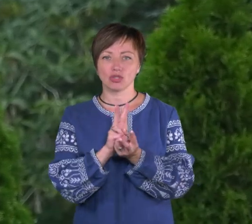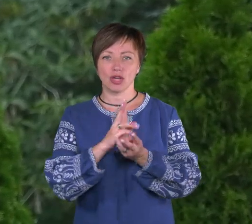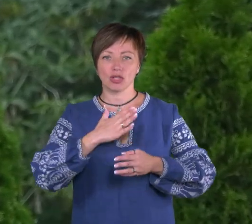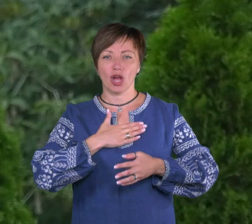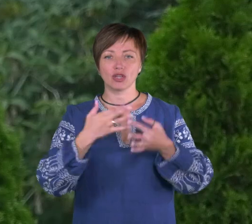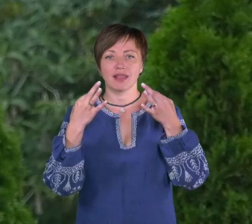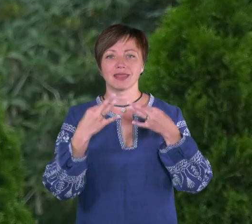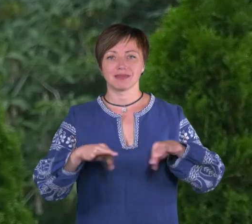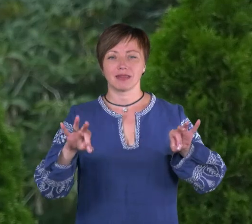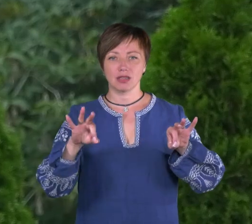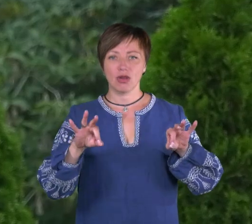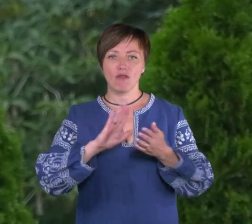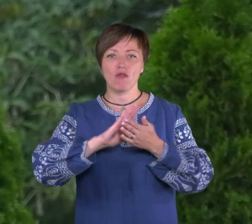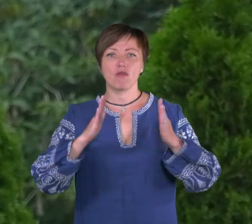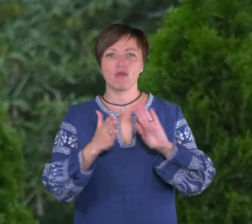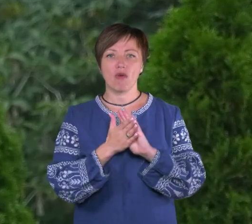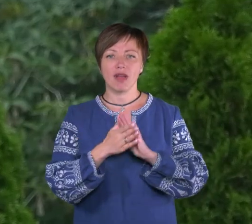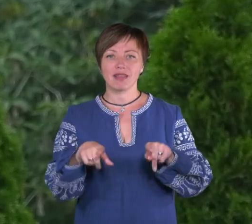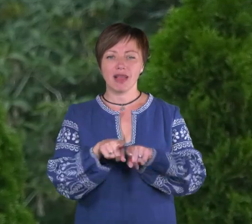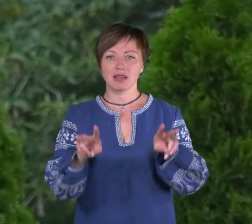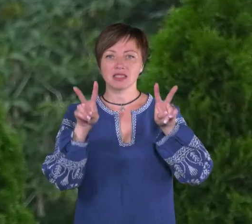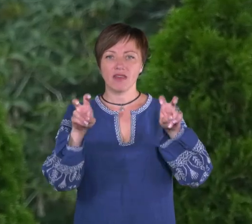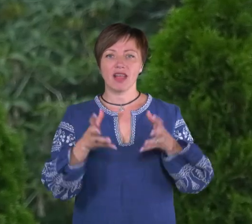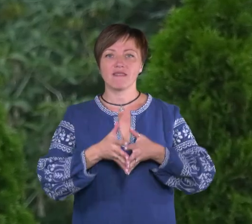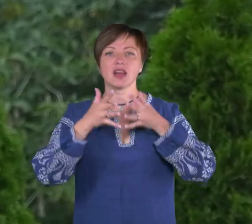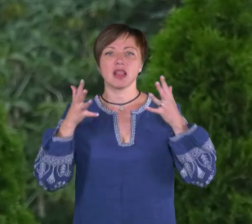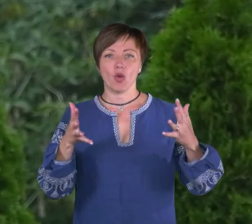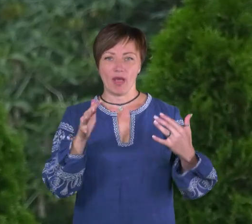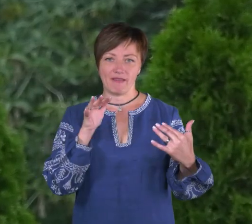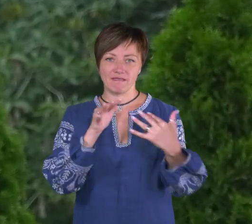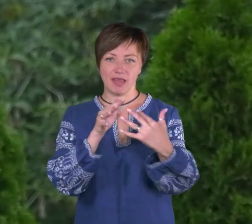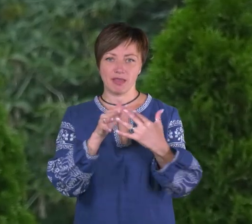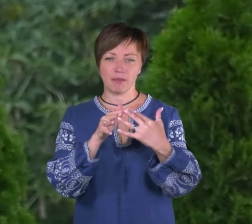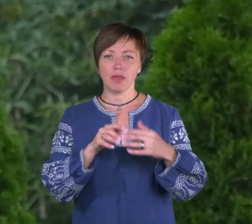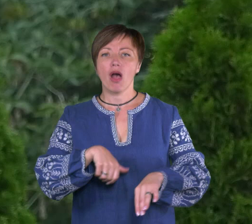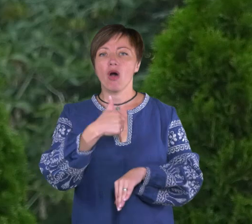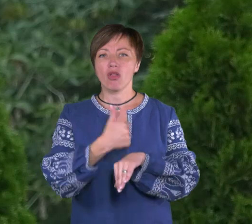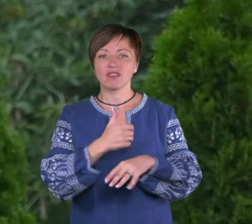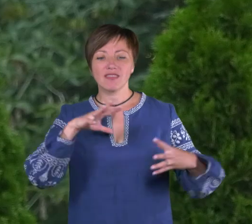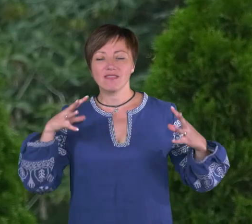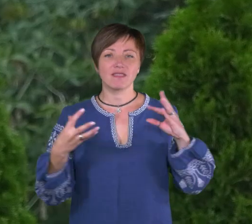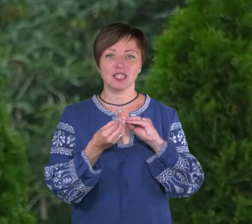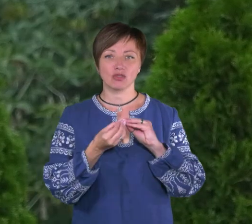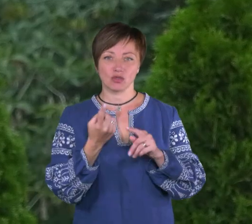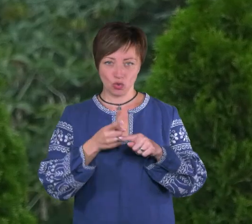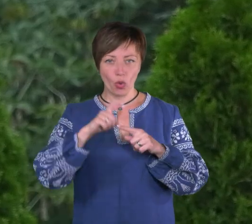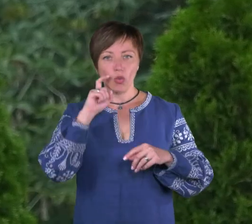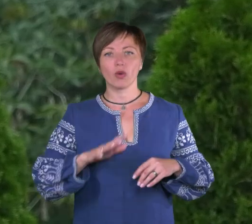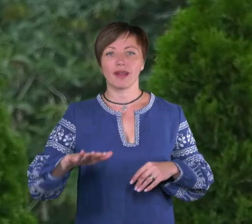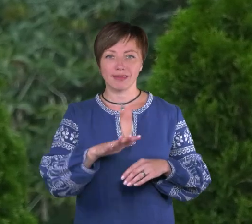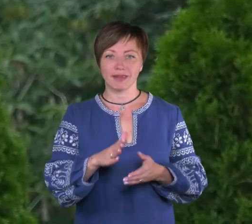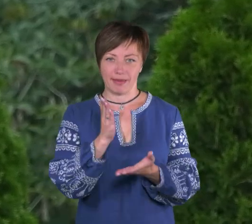нашу незалежність в умовах так званої Великої війни. Головний висновок з цього Україна